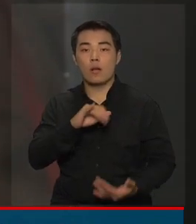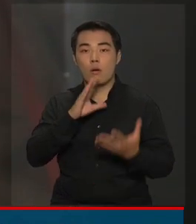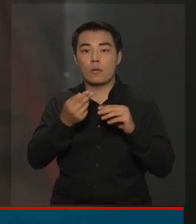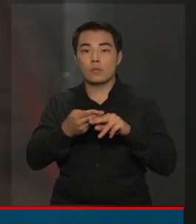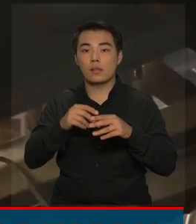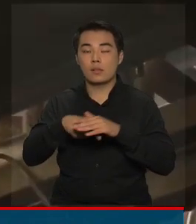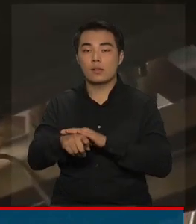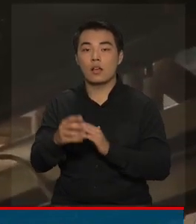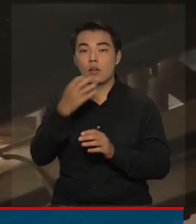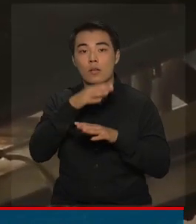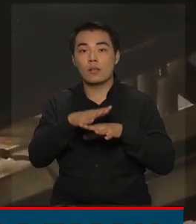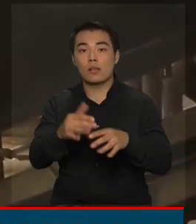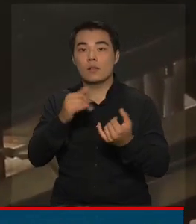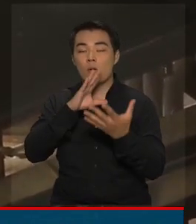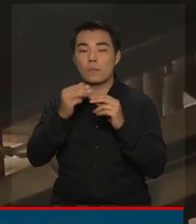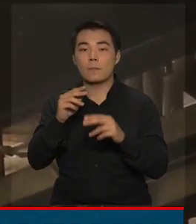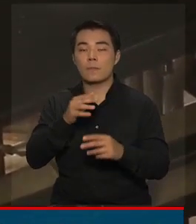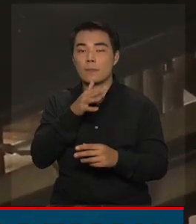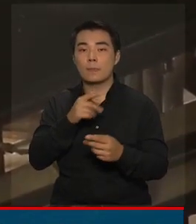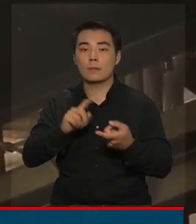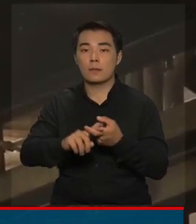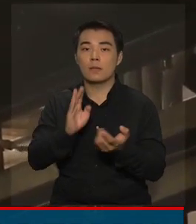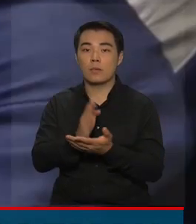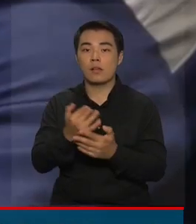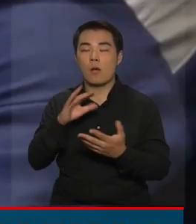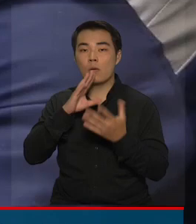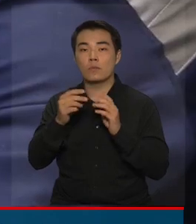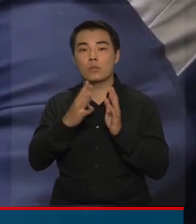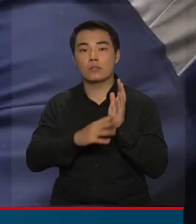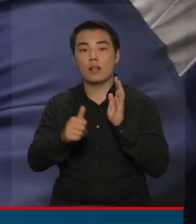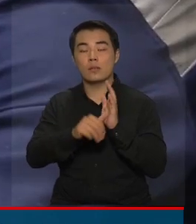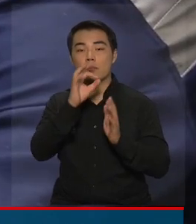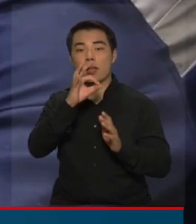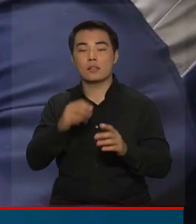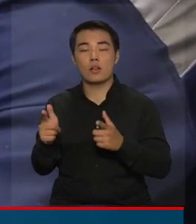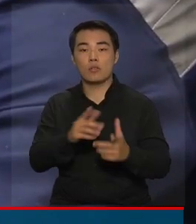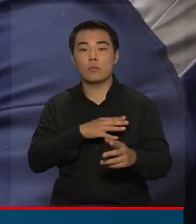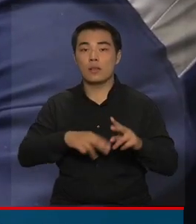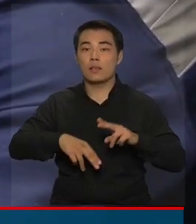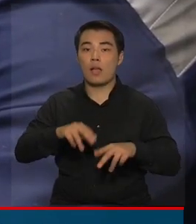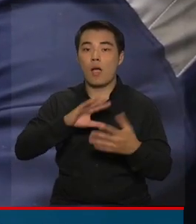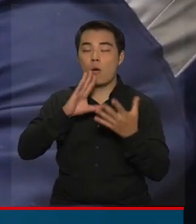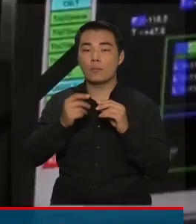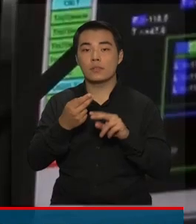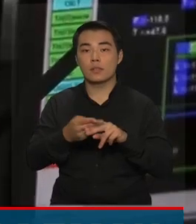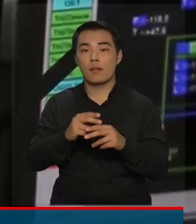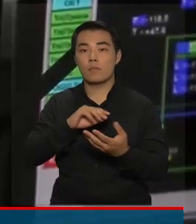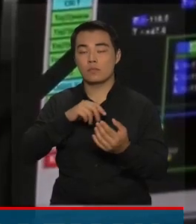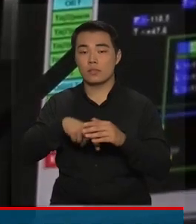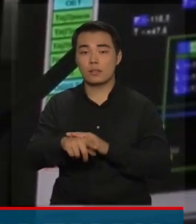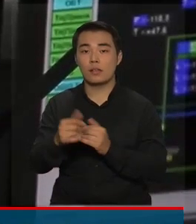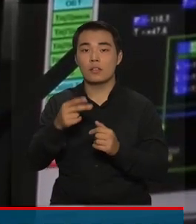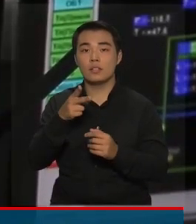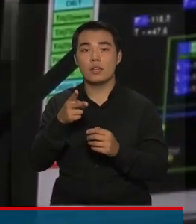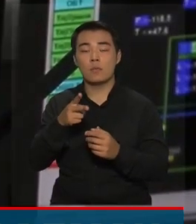маусымына дайындық жұмыстары қазір уақытылы жүргізілуде. Нысандардың 96% дайын. Бюджеттік ұйымдар 32 мың тонна қатты және 2